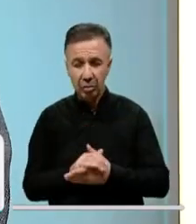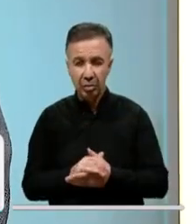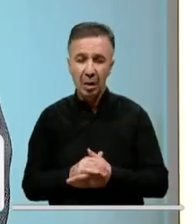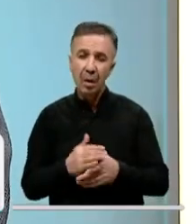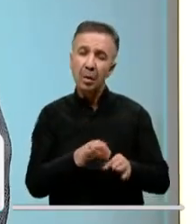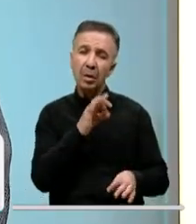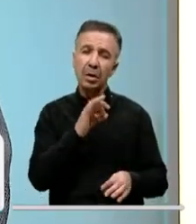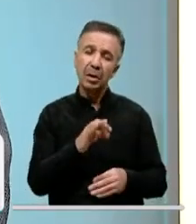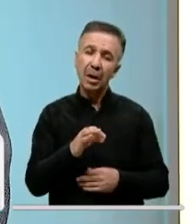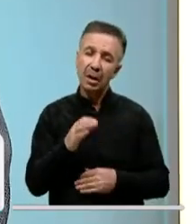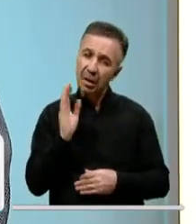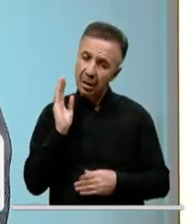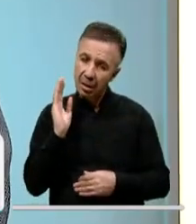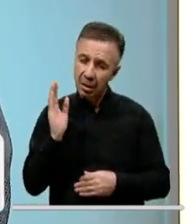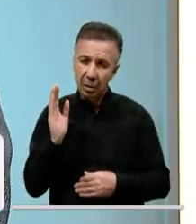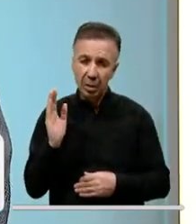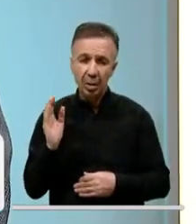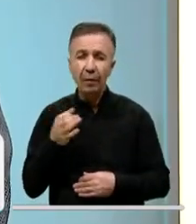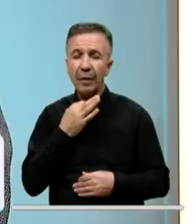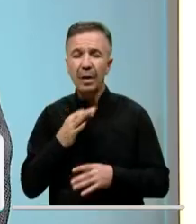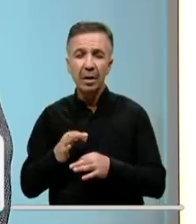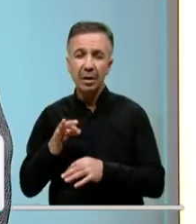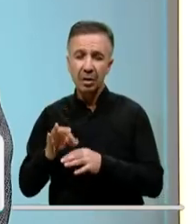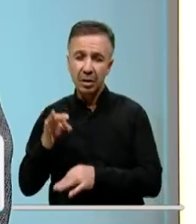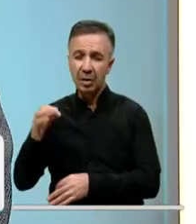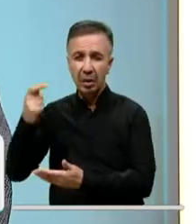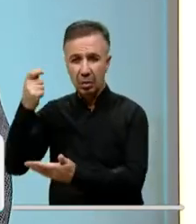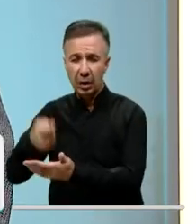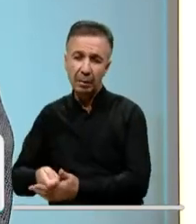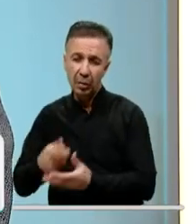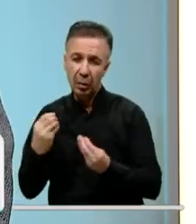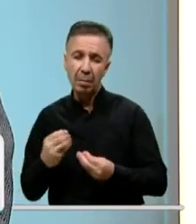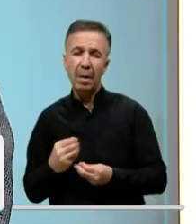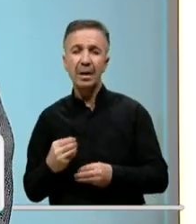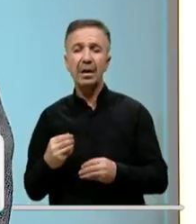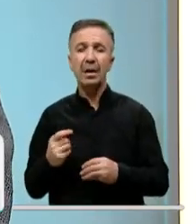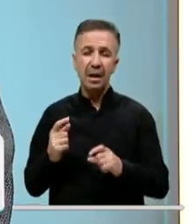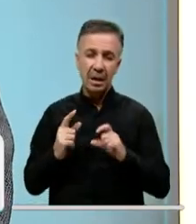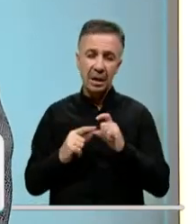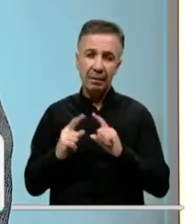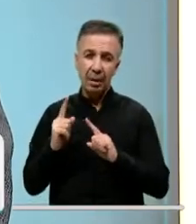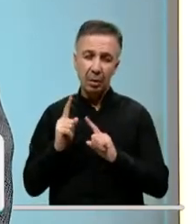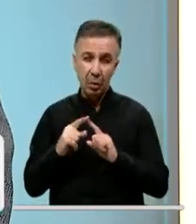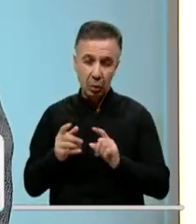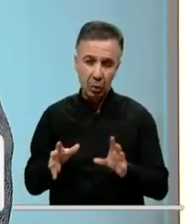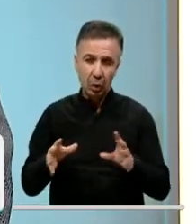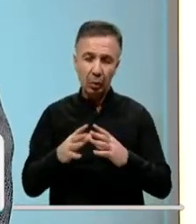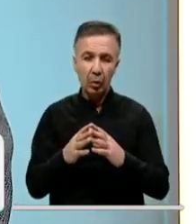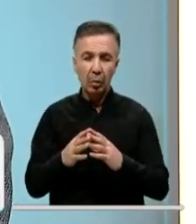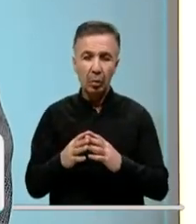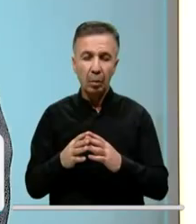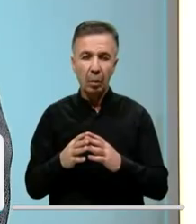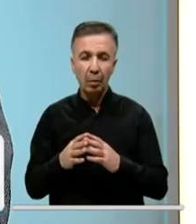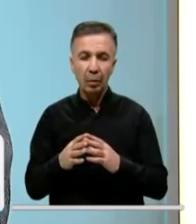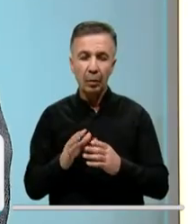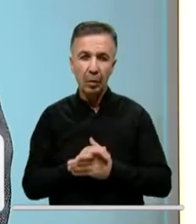götürüp bunun ödemesini yapıyor. Bazen sivil toplum örgütleri, sivil toplum kuruluşları diye düzeltelim daha iyi